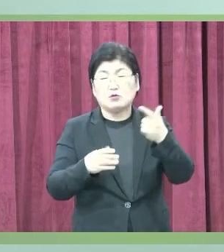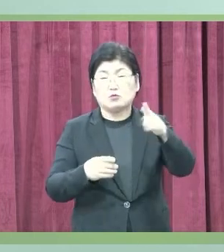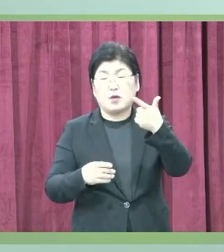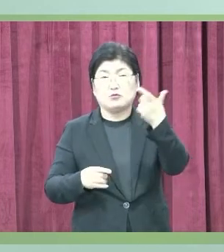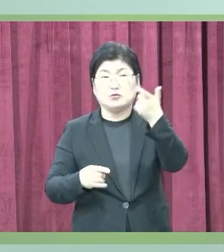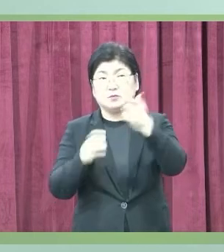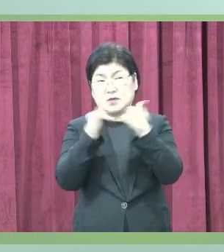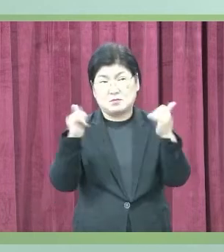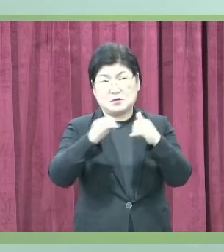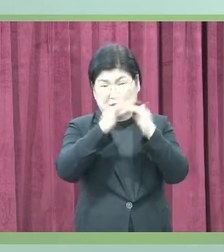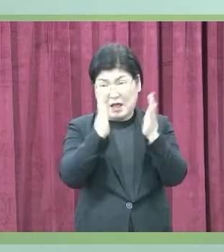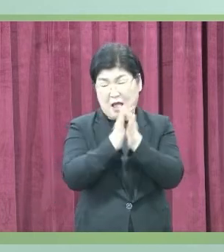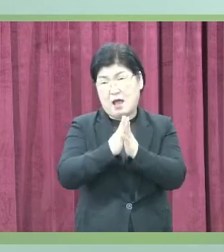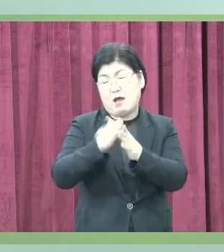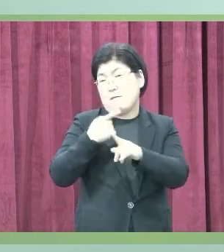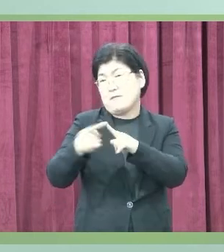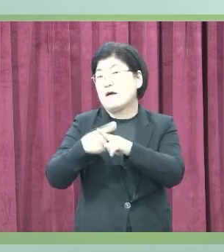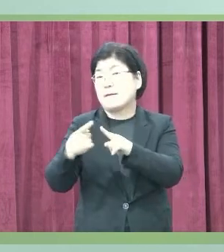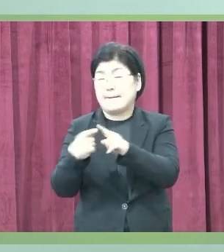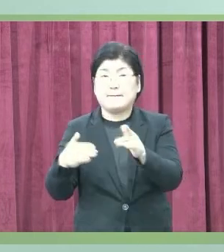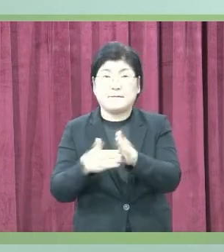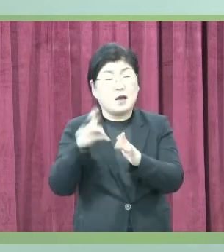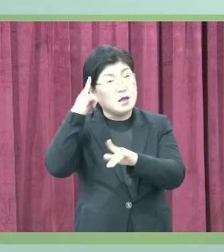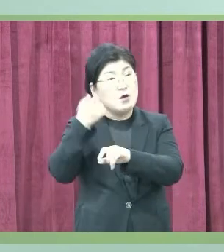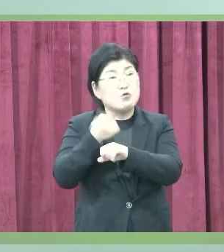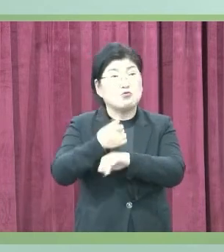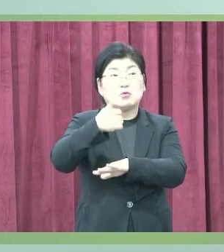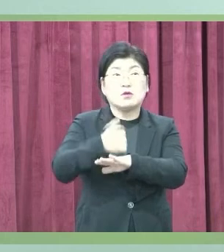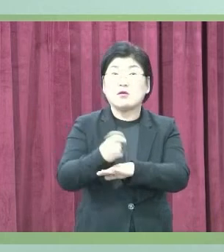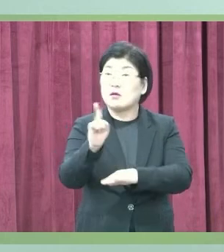최종 분석 대상으로 하였습니다. 연구 결과입니다.